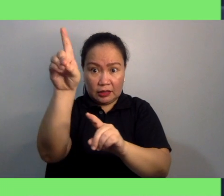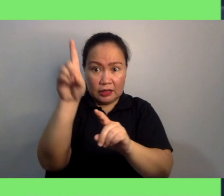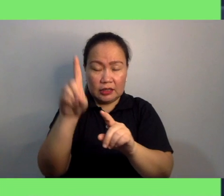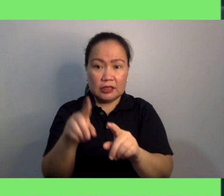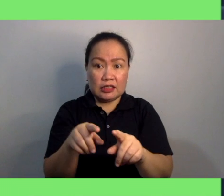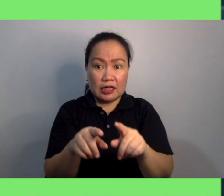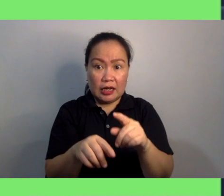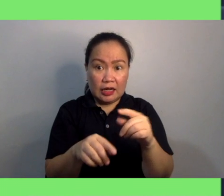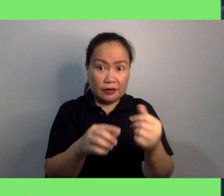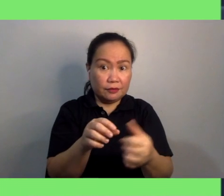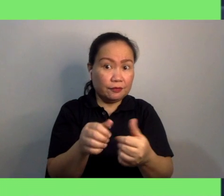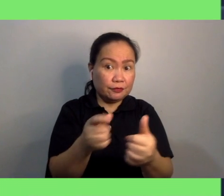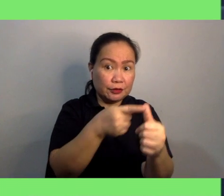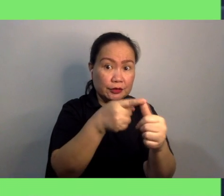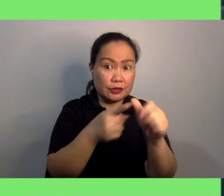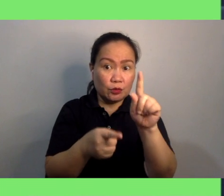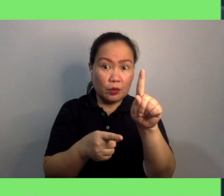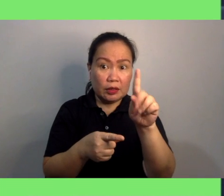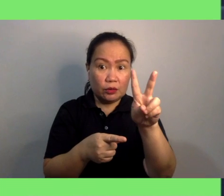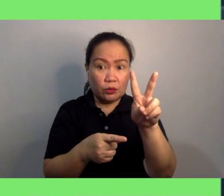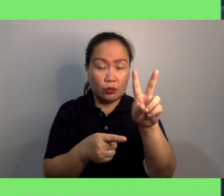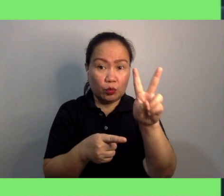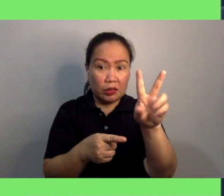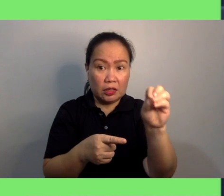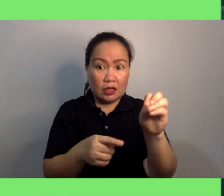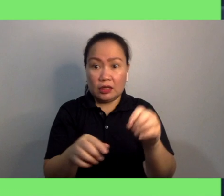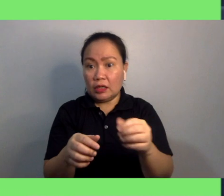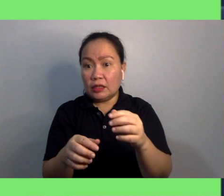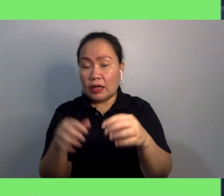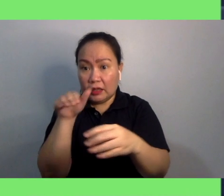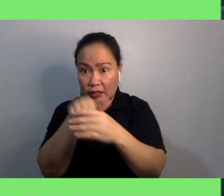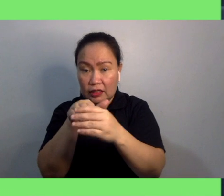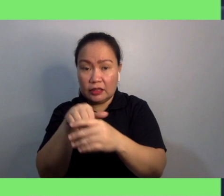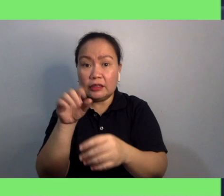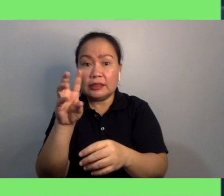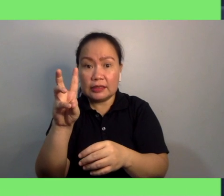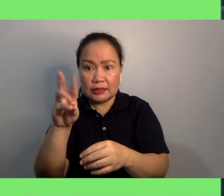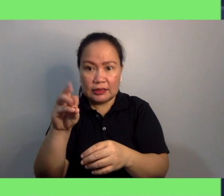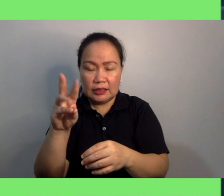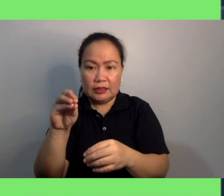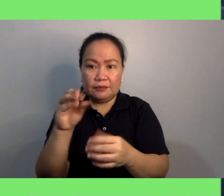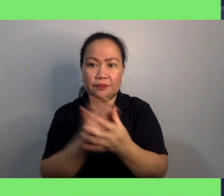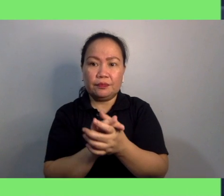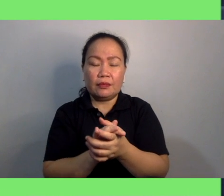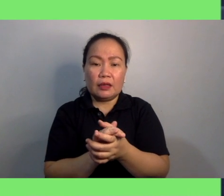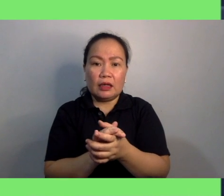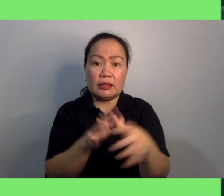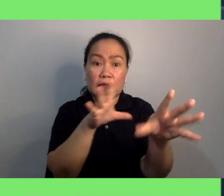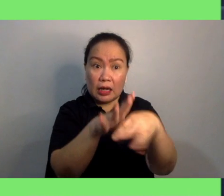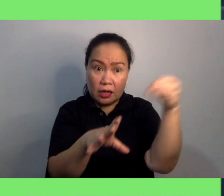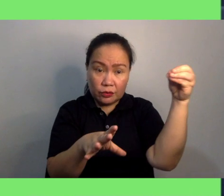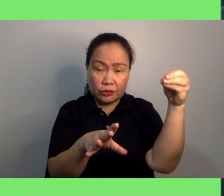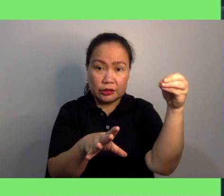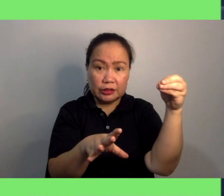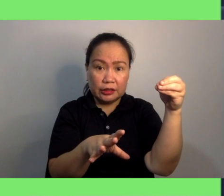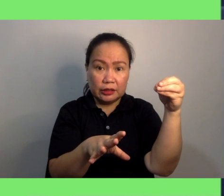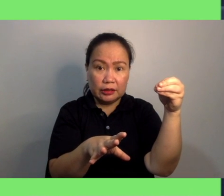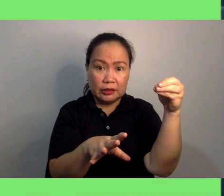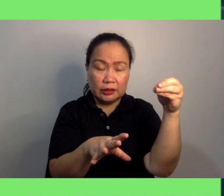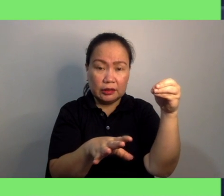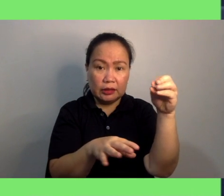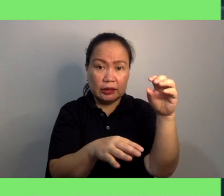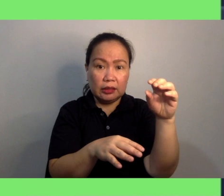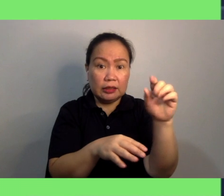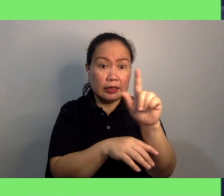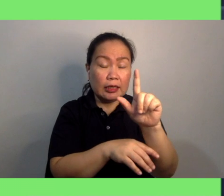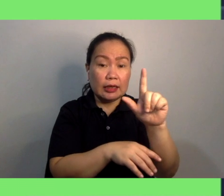Okay, yun po ang gamit ng outer at inner scale. So, ang outer scale ay gagamitin